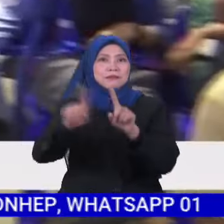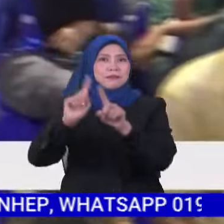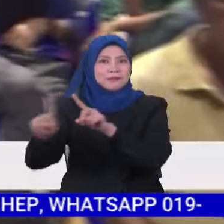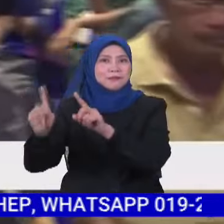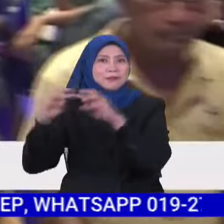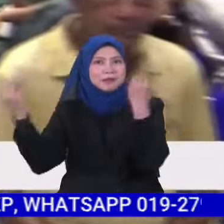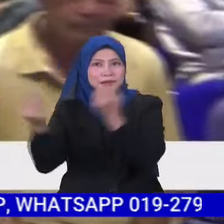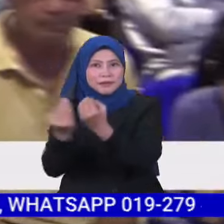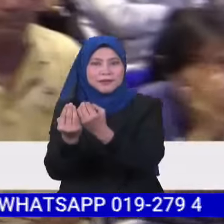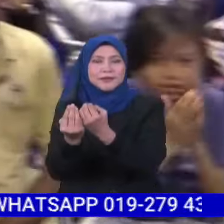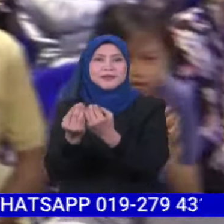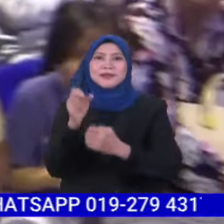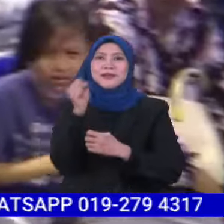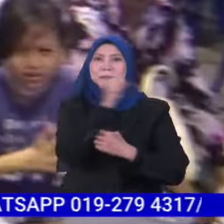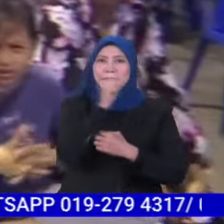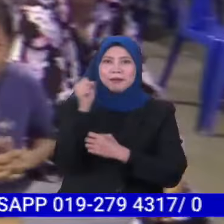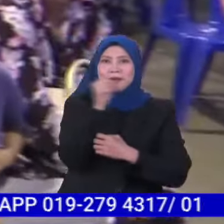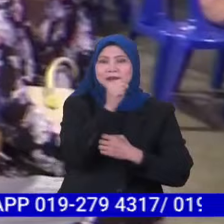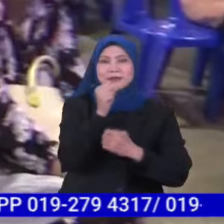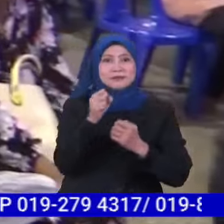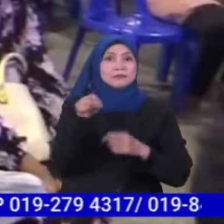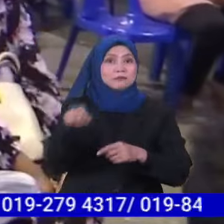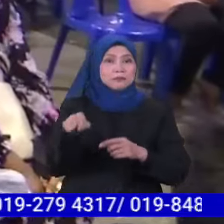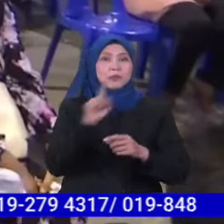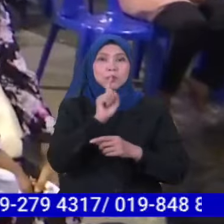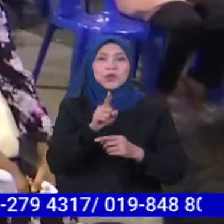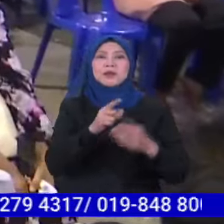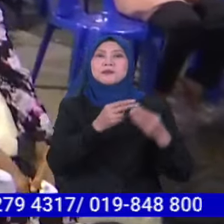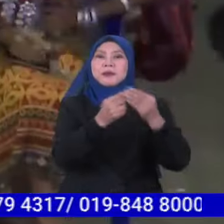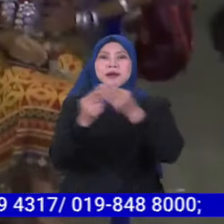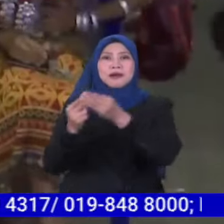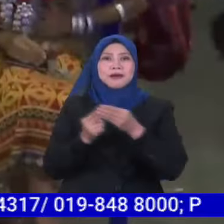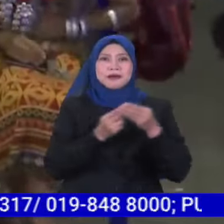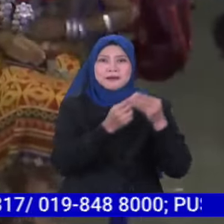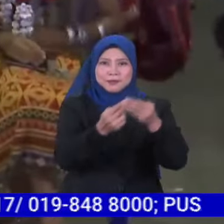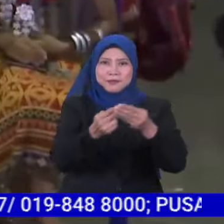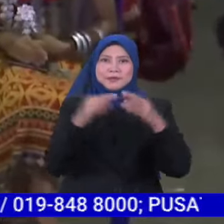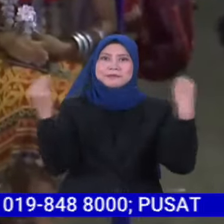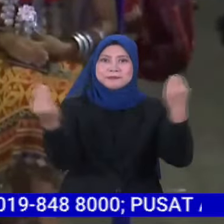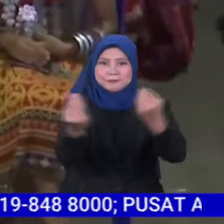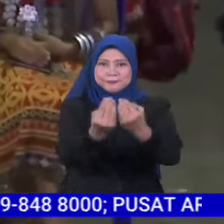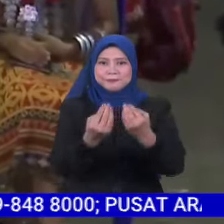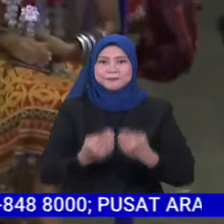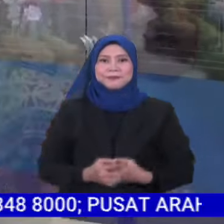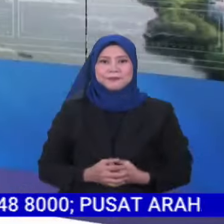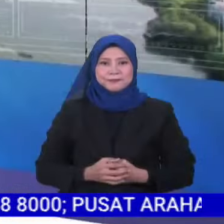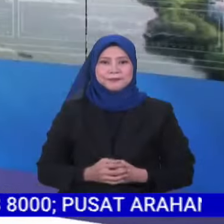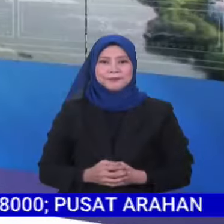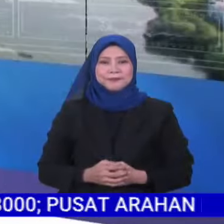pelbagai lapisan masyarakat dalam konser ini jelas menunjukkan perpaduan antara masyarakat